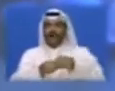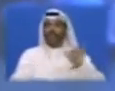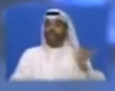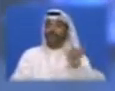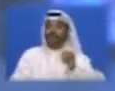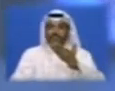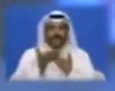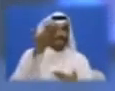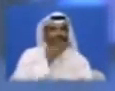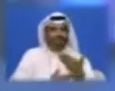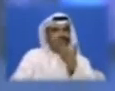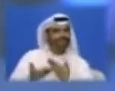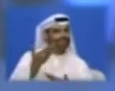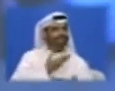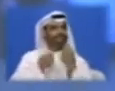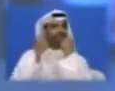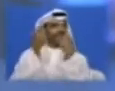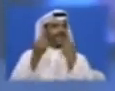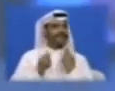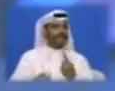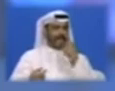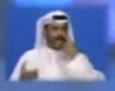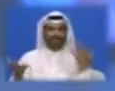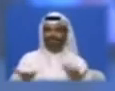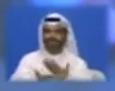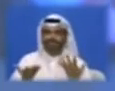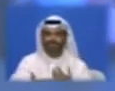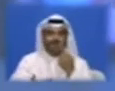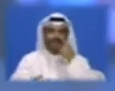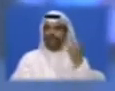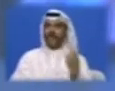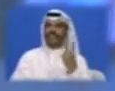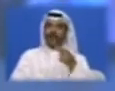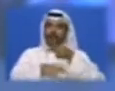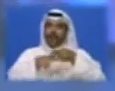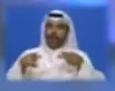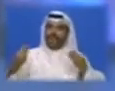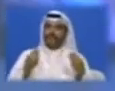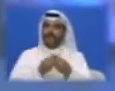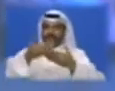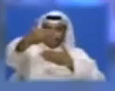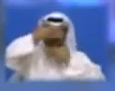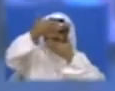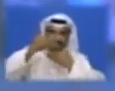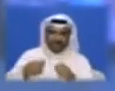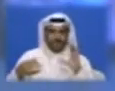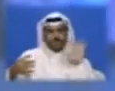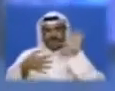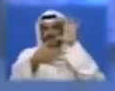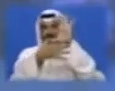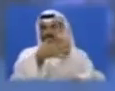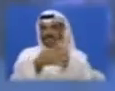الاجتماع بالعلاقات الثنائية التي تربط بين البلدين والشعبين وما يجمعهما من قواسم